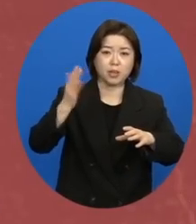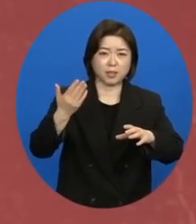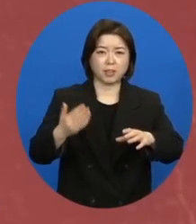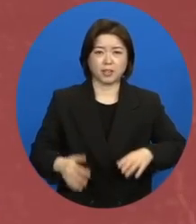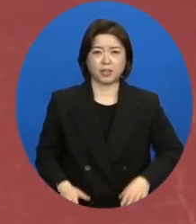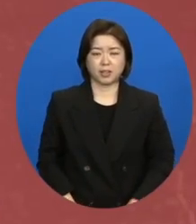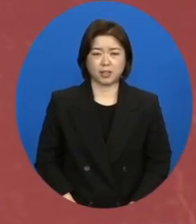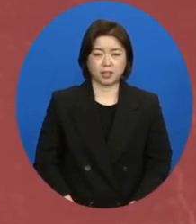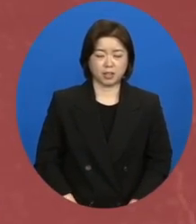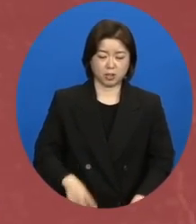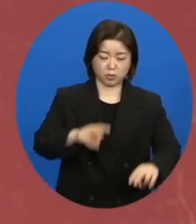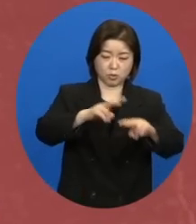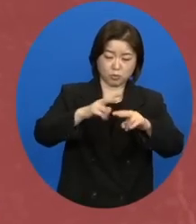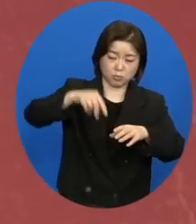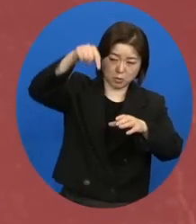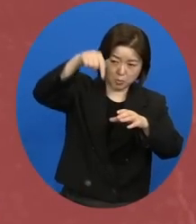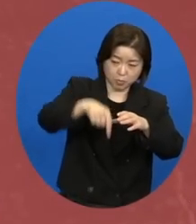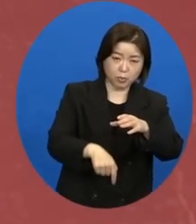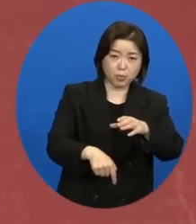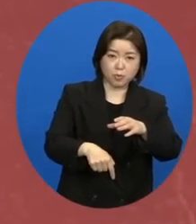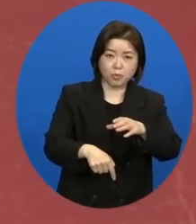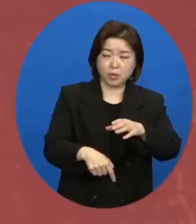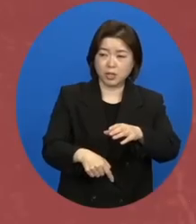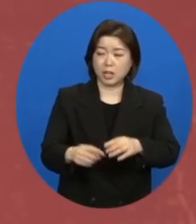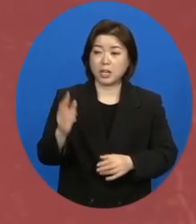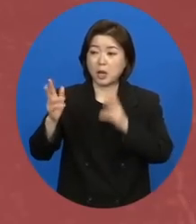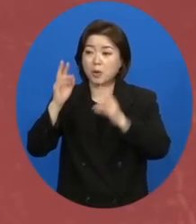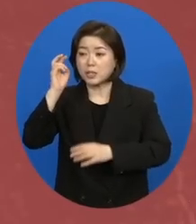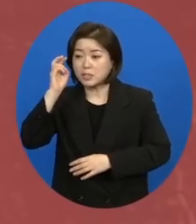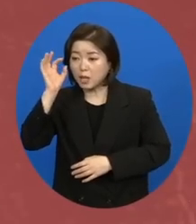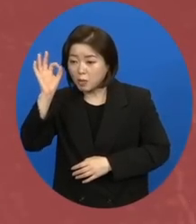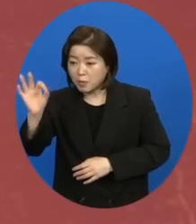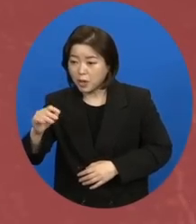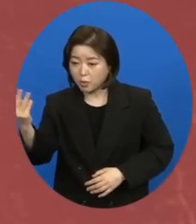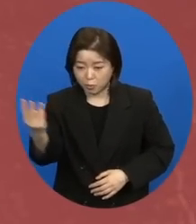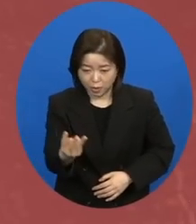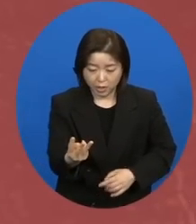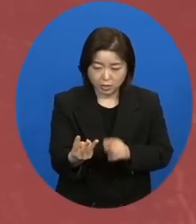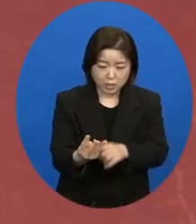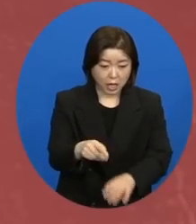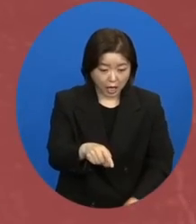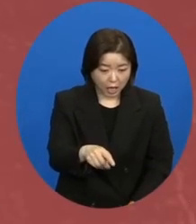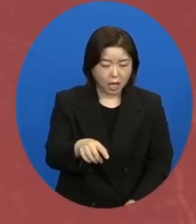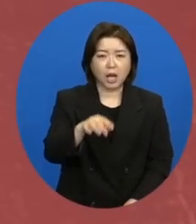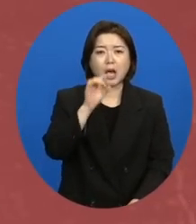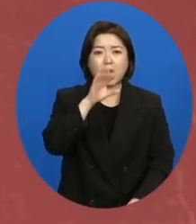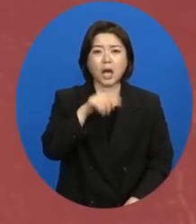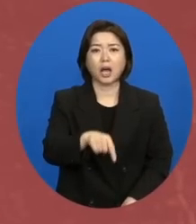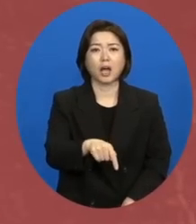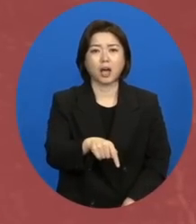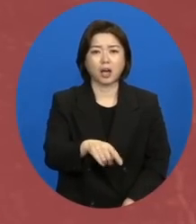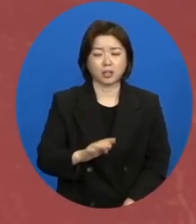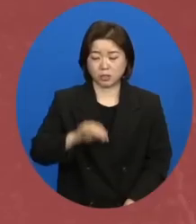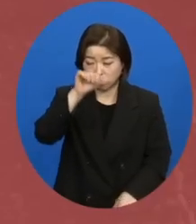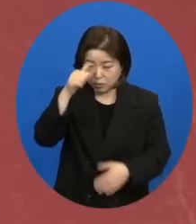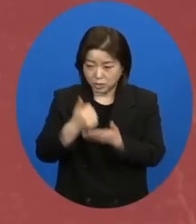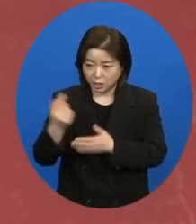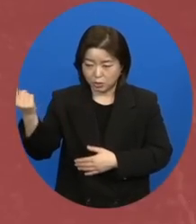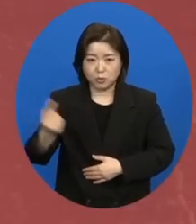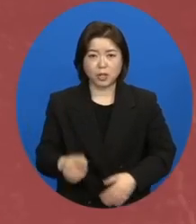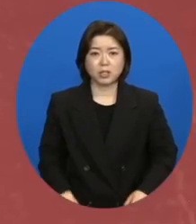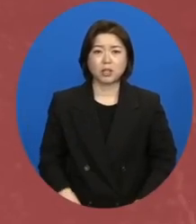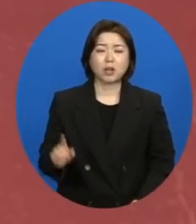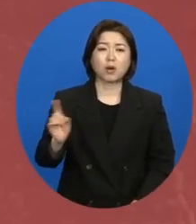우물 파는 업자한테 부탁했더니 세 사람이 왔다 갔는데 못 파더래요. 그런데 어느 장로님이 오시더니